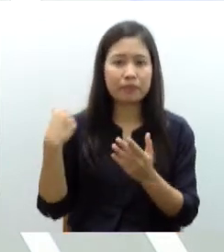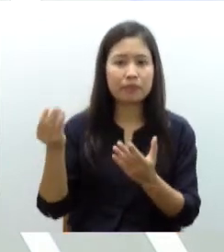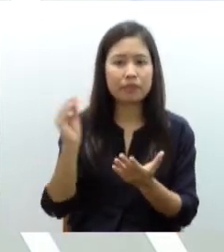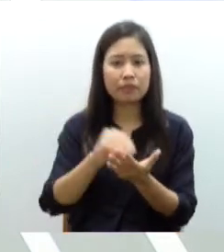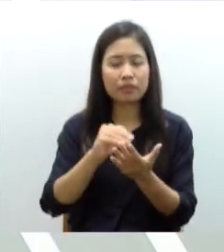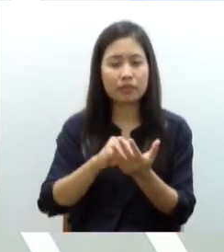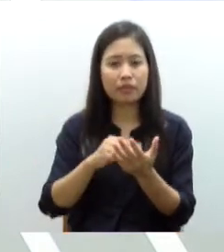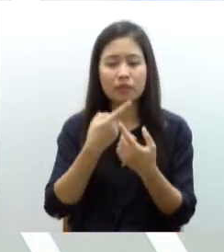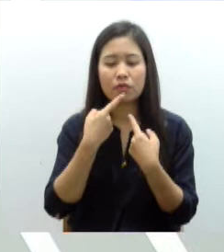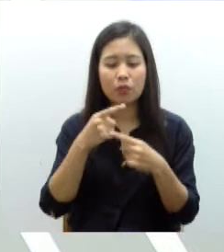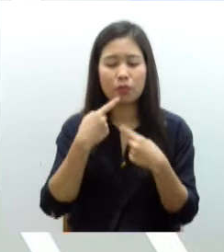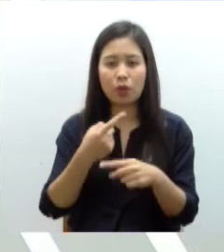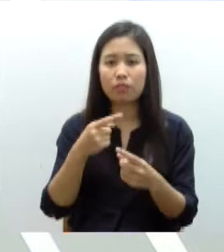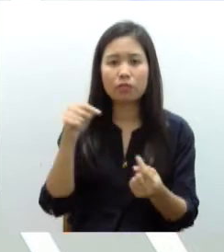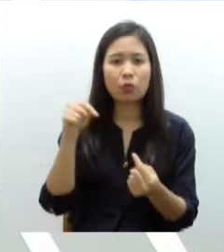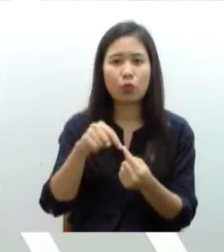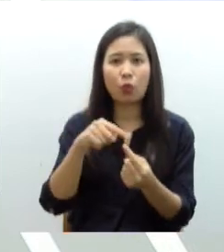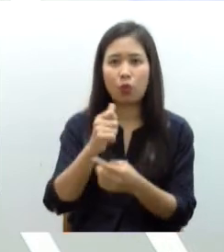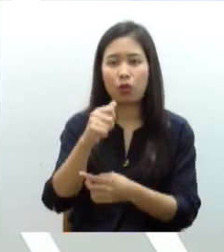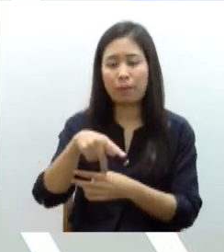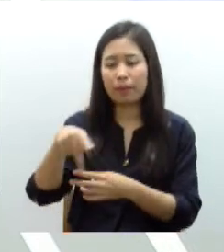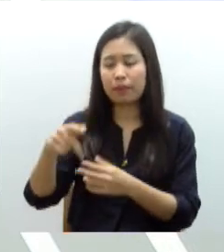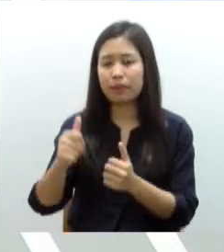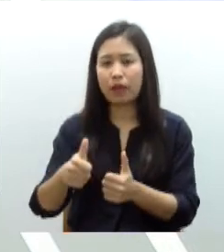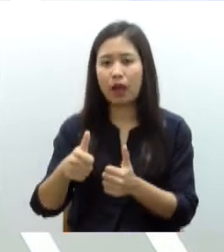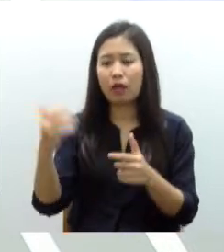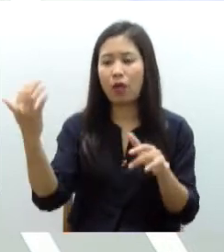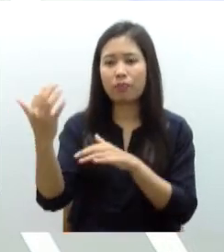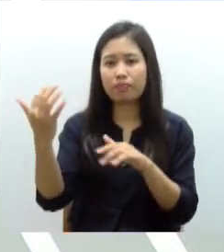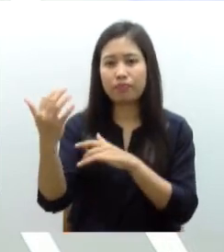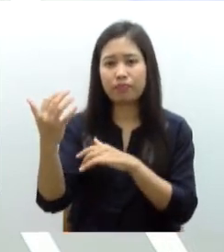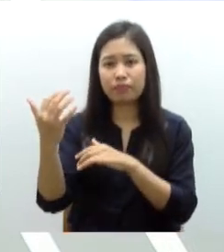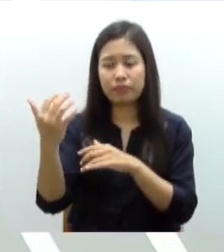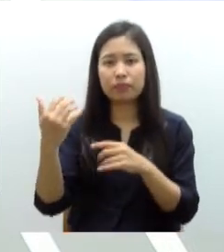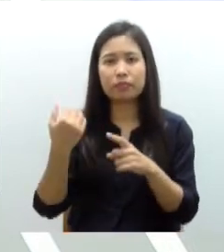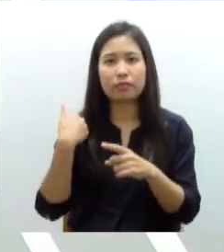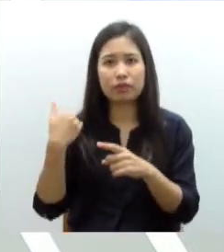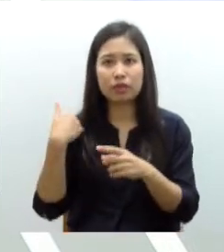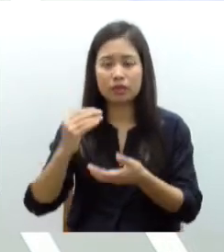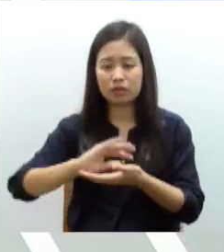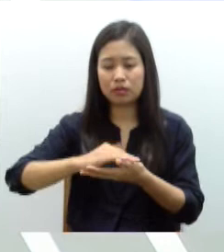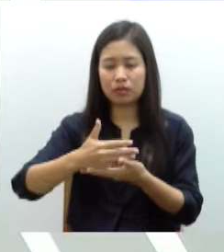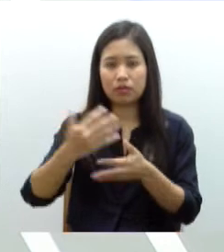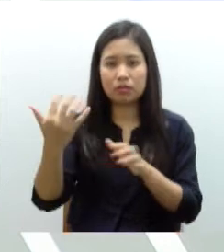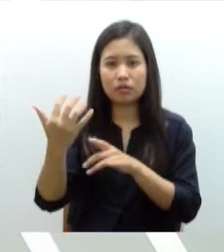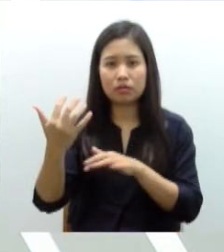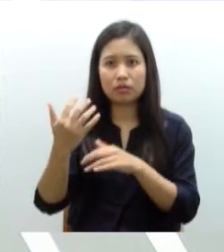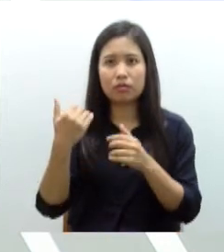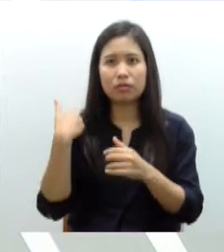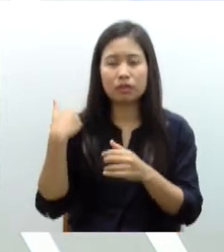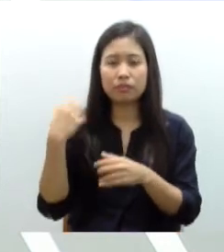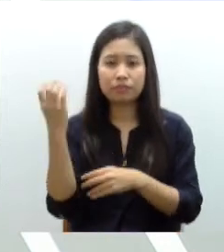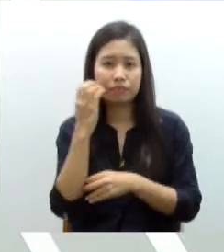ตอบทางอะไรครับทางคอมพิวเตอร์นะฮะอาจจะเป็นโน้ตบุ๊กอะไรนี่แต่ว่าปีนี้เราจะ